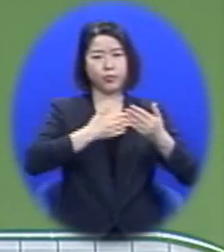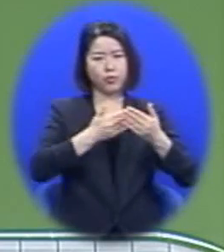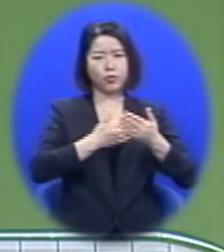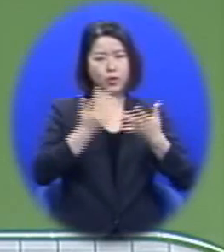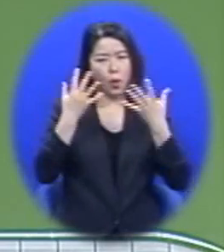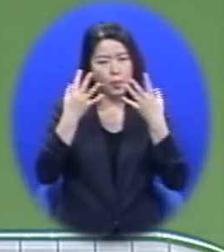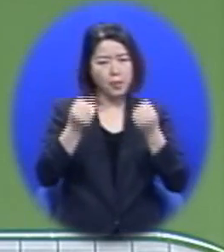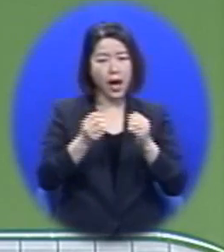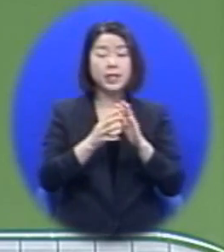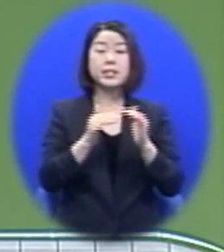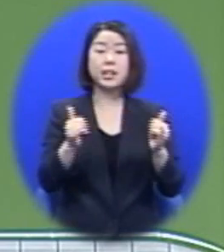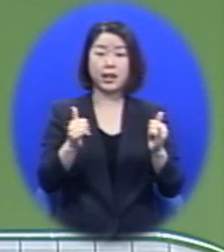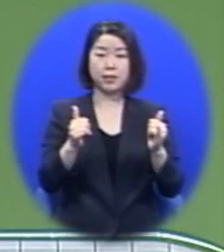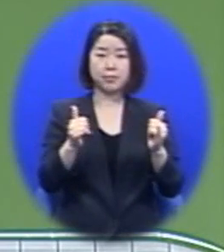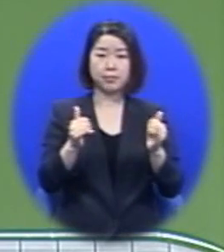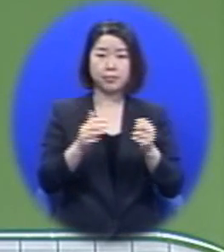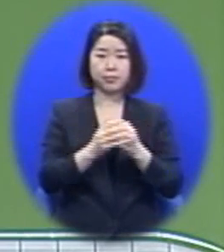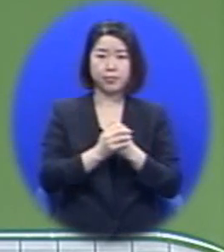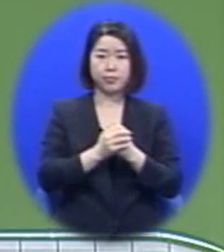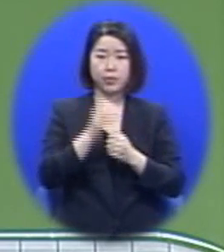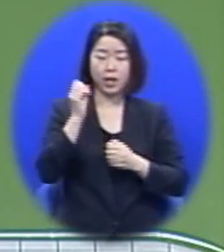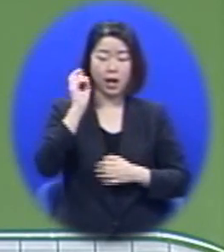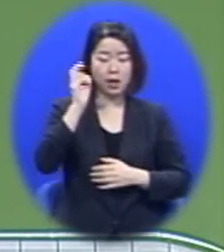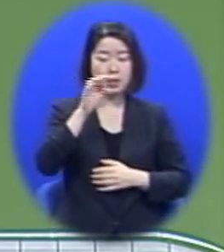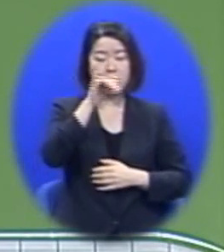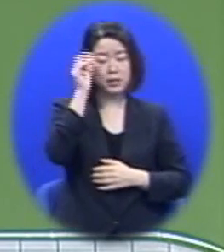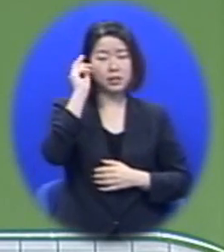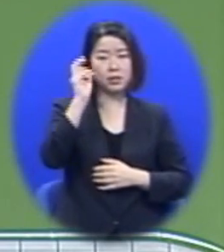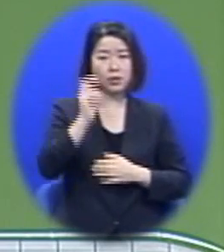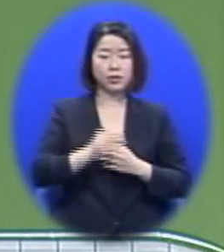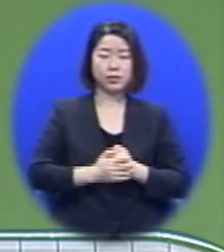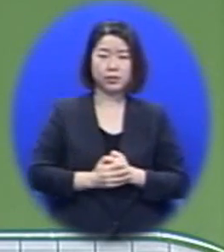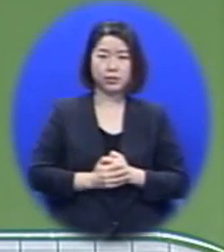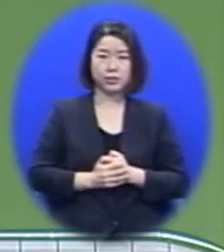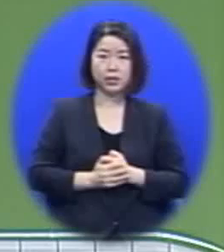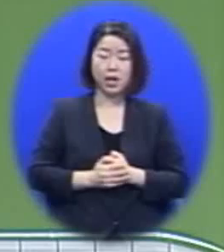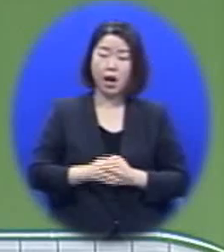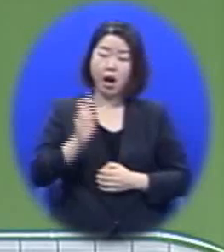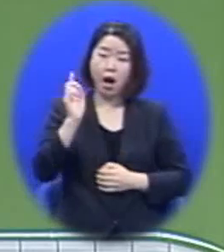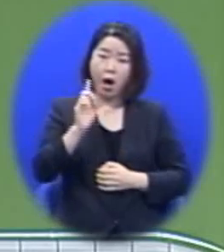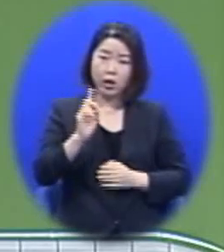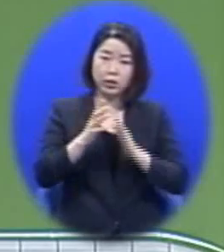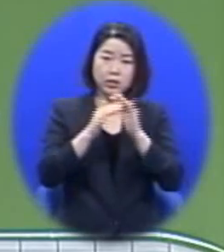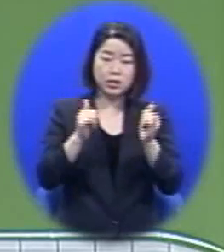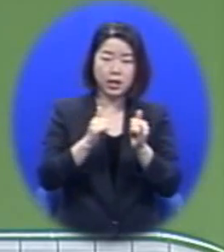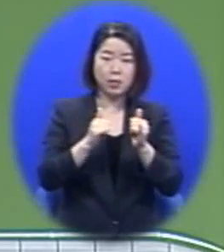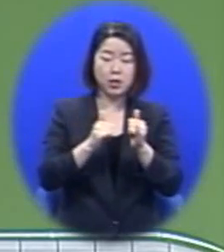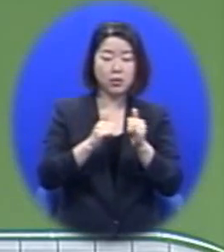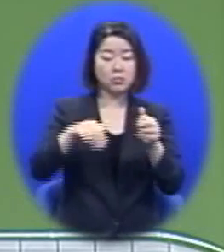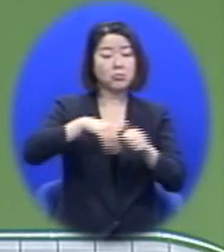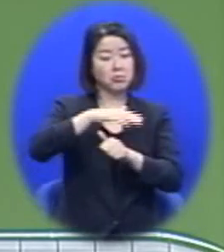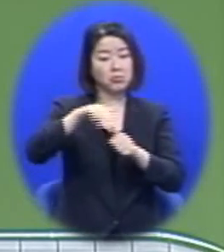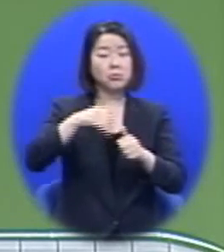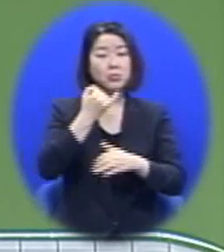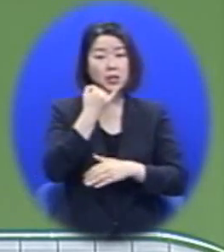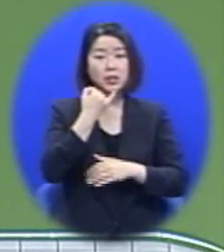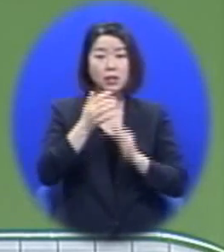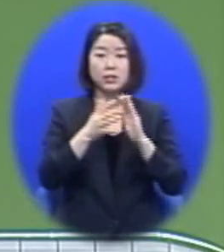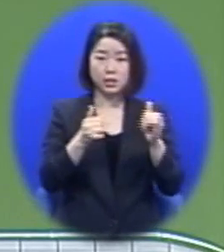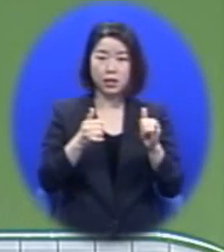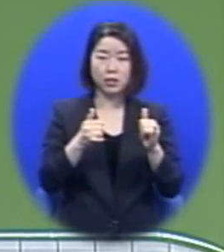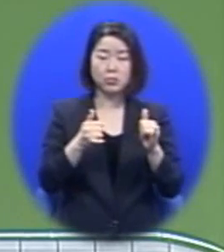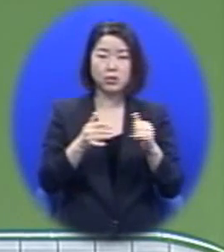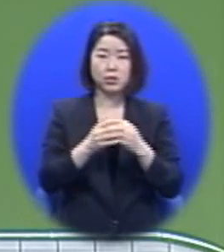두려움이 많은 사람 아마 있으실 겁니다. 어떤 분들이 형편이 괜찮으신 분, 그런